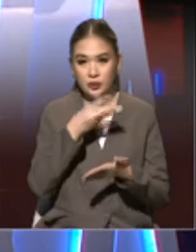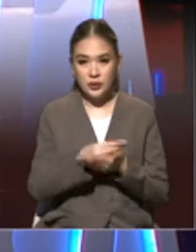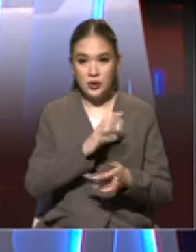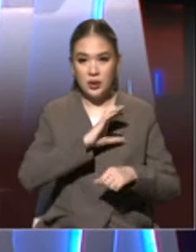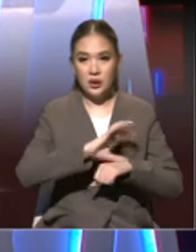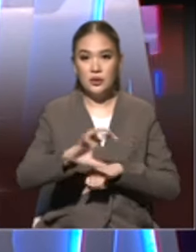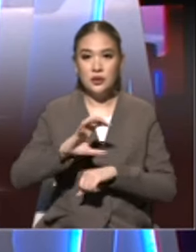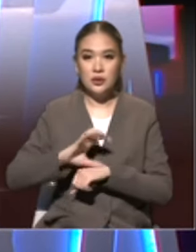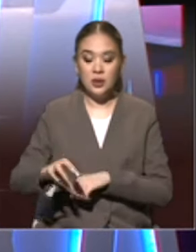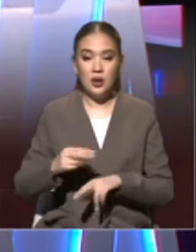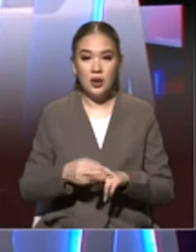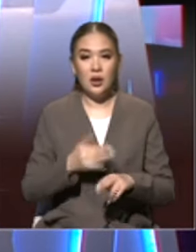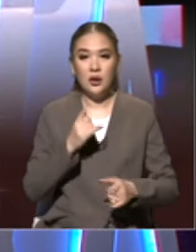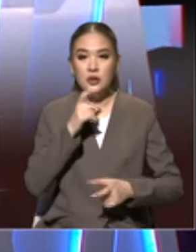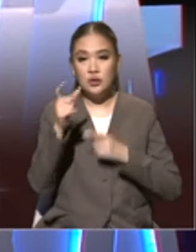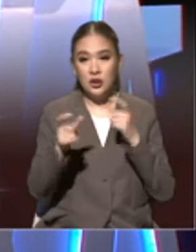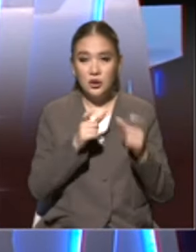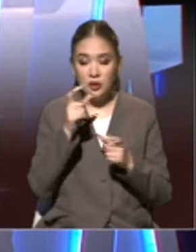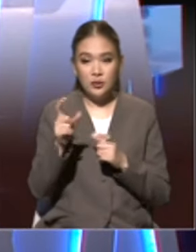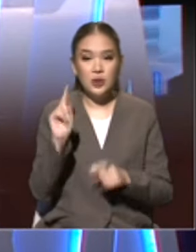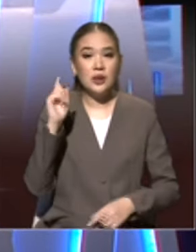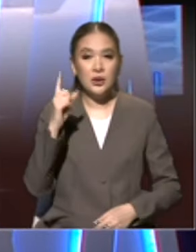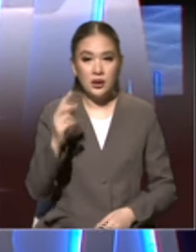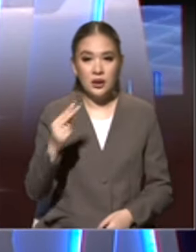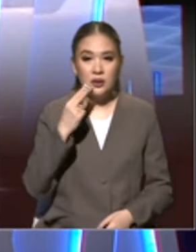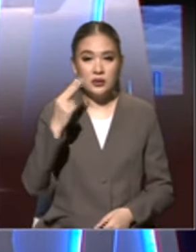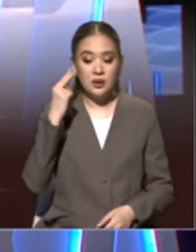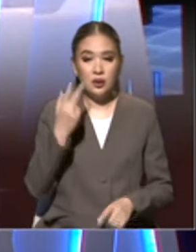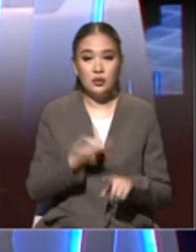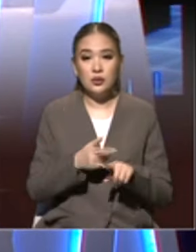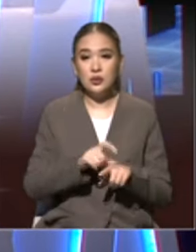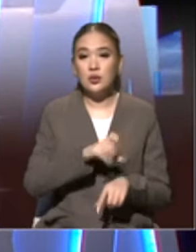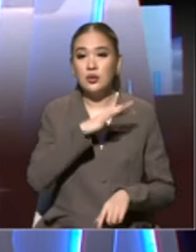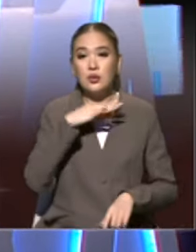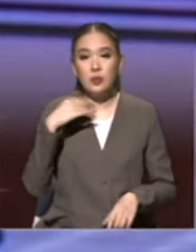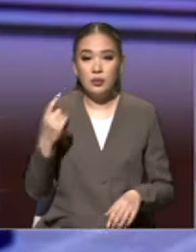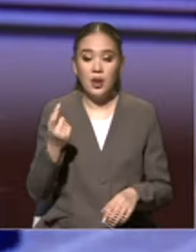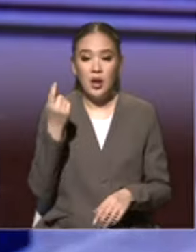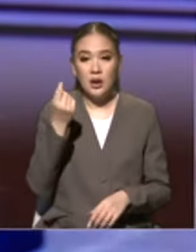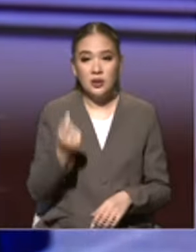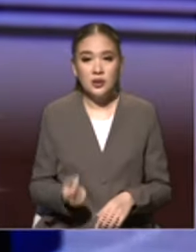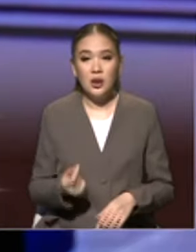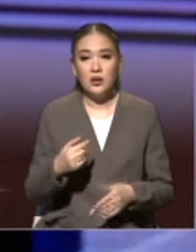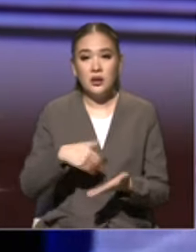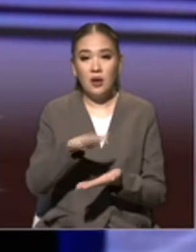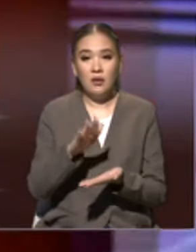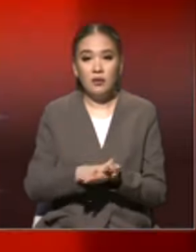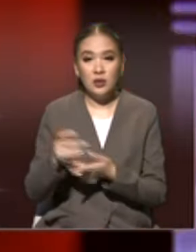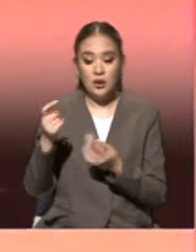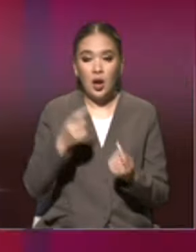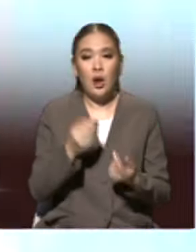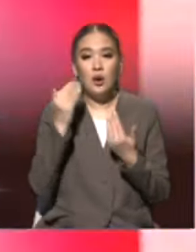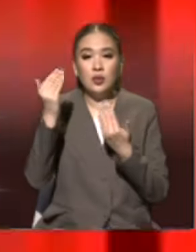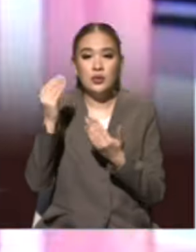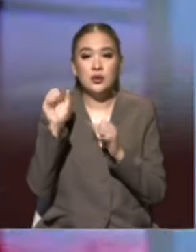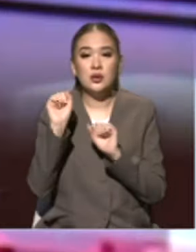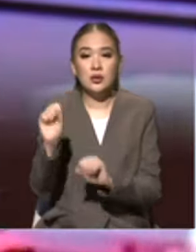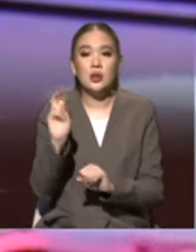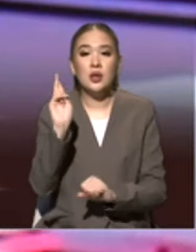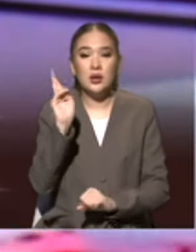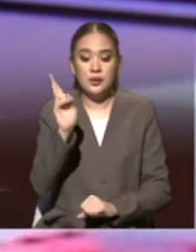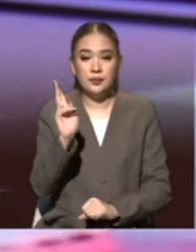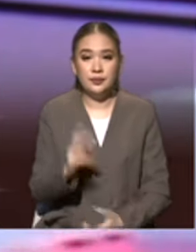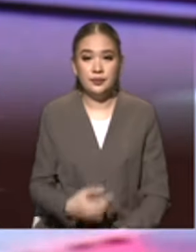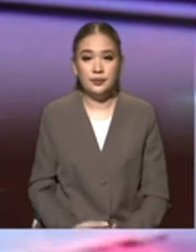өндірушілер қазір шырылдап жатыр. Неге? Өйткені Қытайдан өте көп арзан тауарлар келіп жатыр. Ал олардың өндірісін кім қорғайды? Кім олар